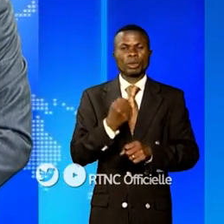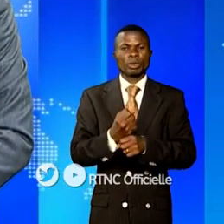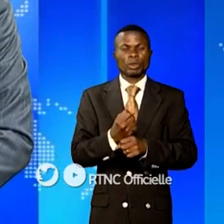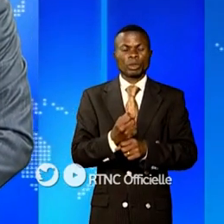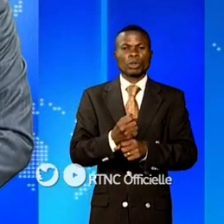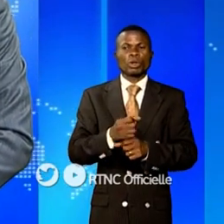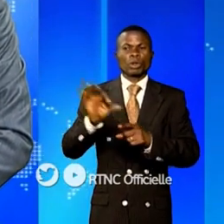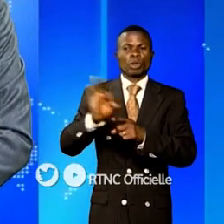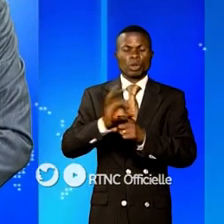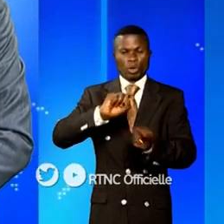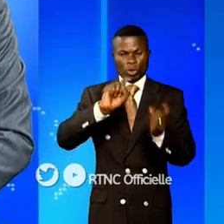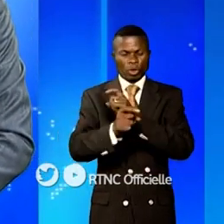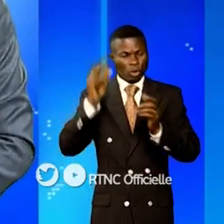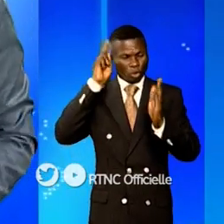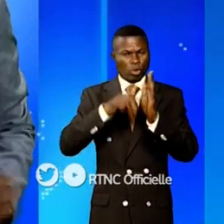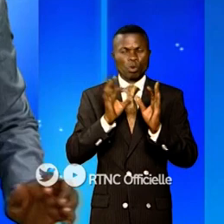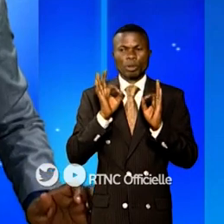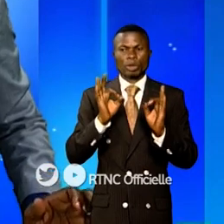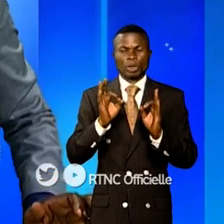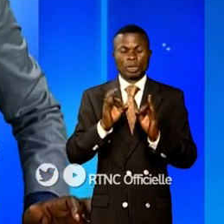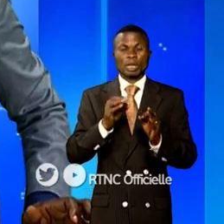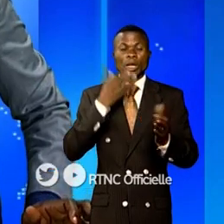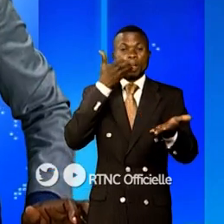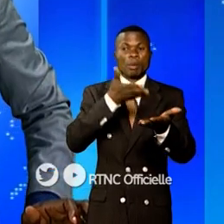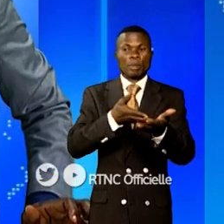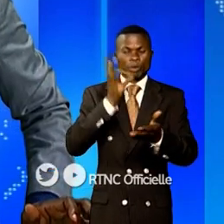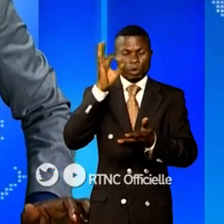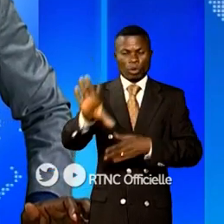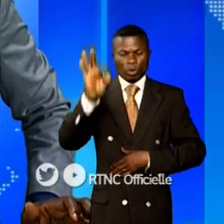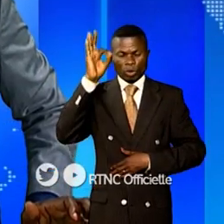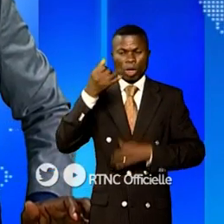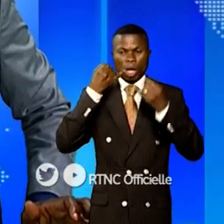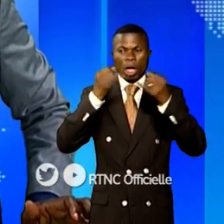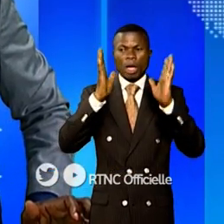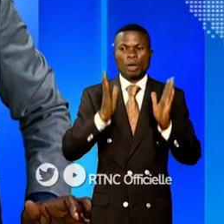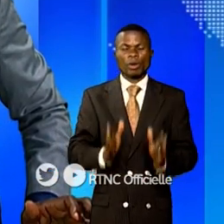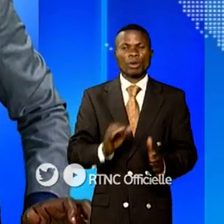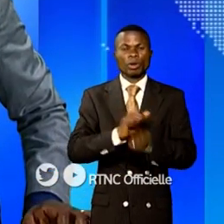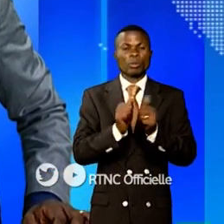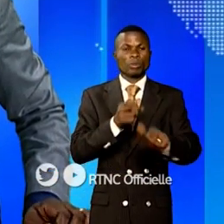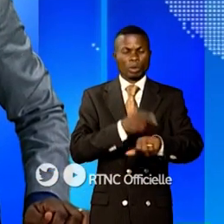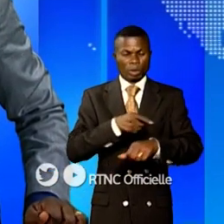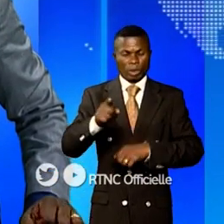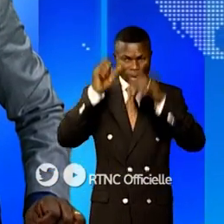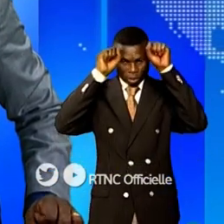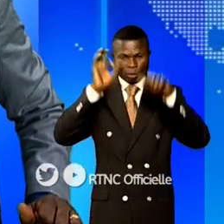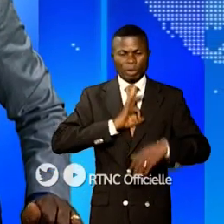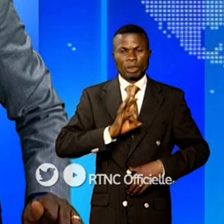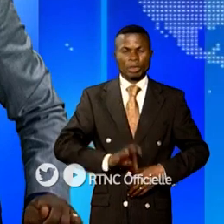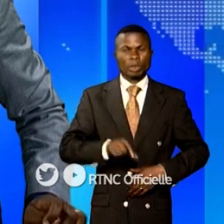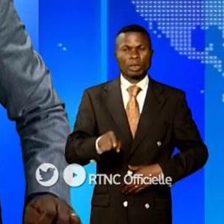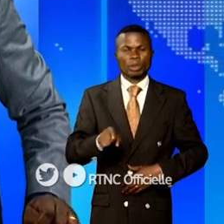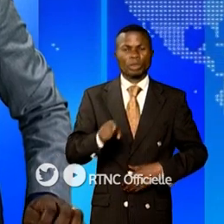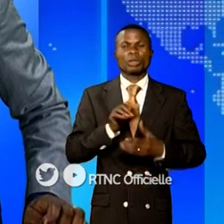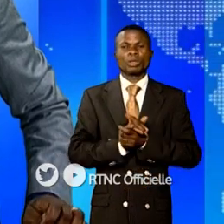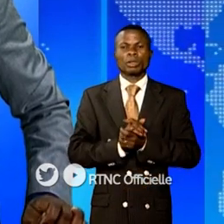la formation d'un nouveau gouvernement. Premier signal, la désignation d'un informateur n'est que question de temps. Le chef de l'État, Félix-Antoine